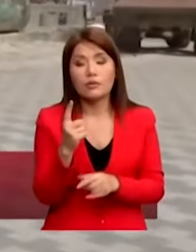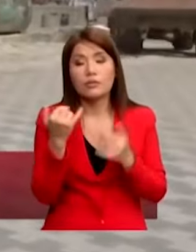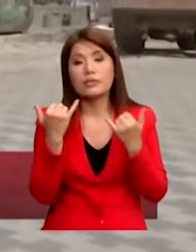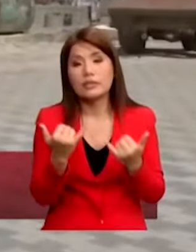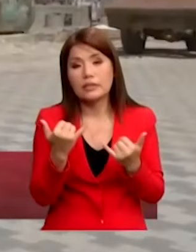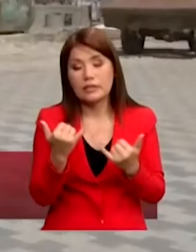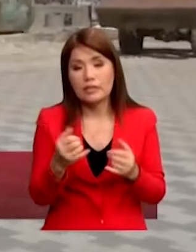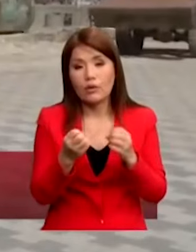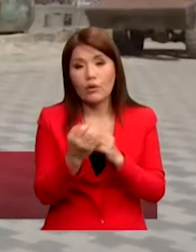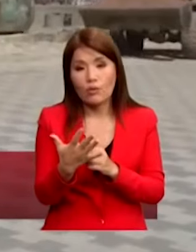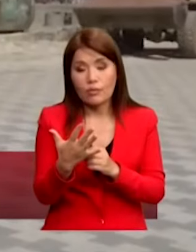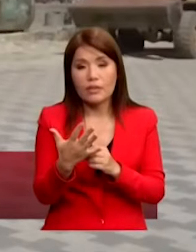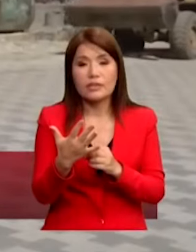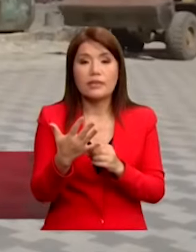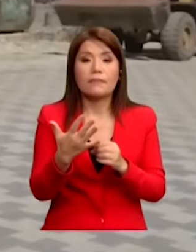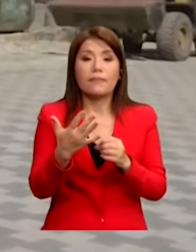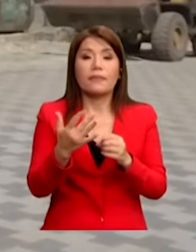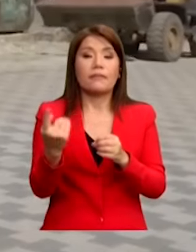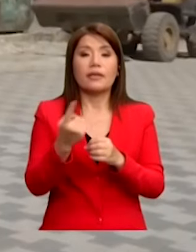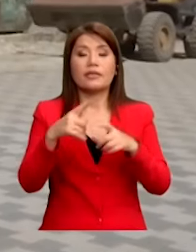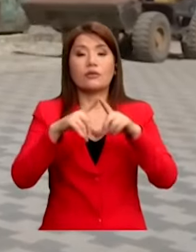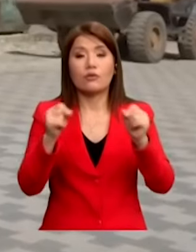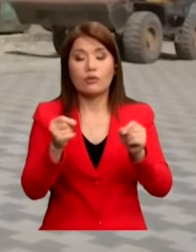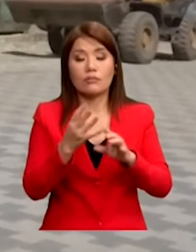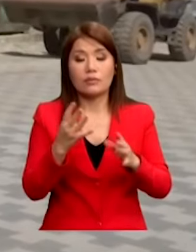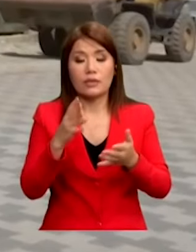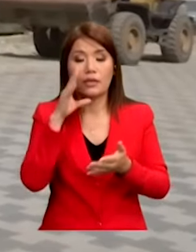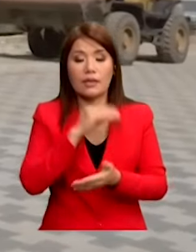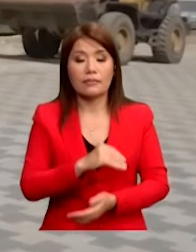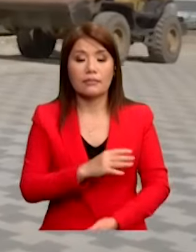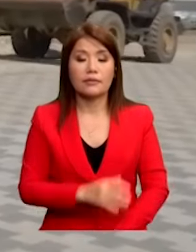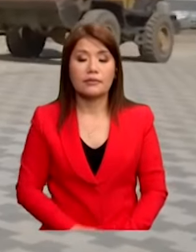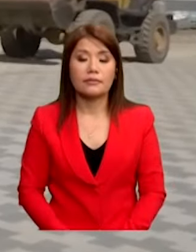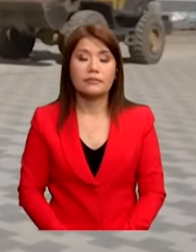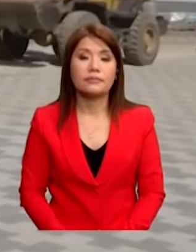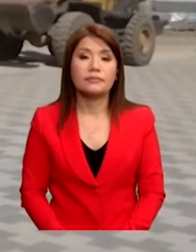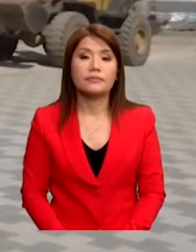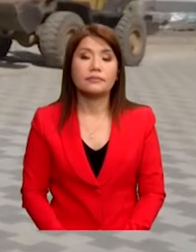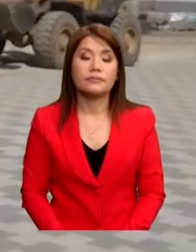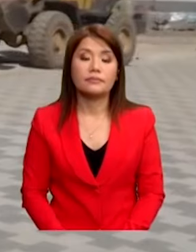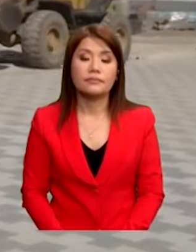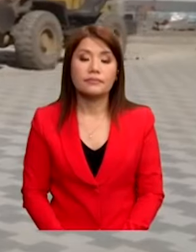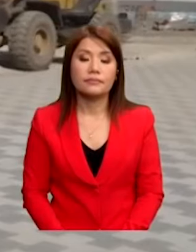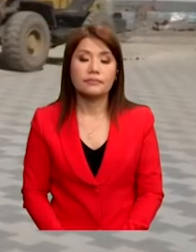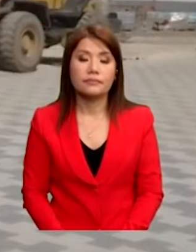қазірдің өзінде 15 бірінші сыныптың тізімі қалыптасып үлгерген. Сымбат Серікқызы, Виктор Жигерев, Атамекен Бизнес. Thank you.